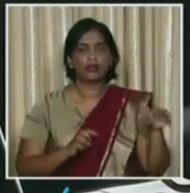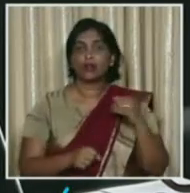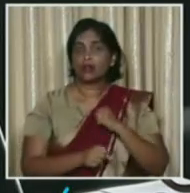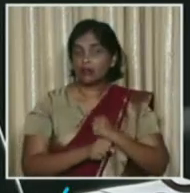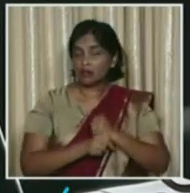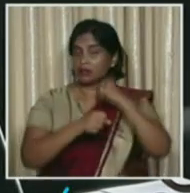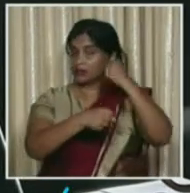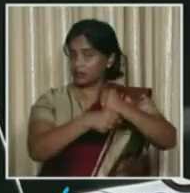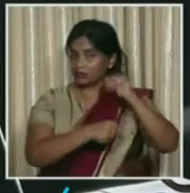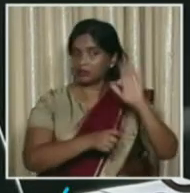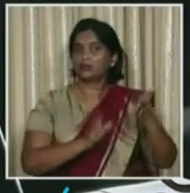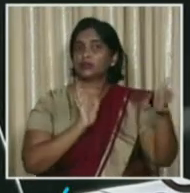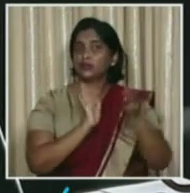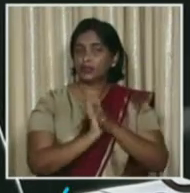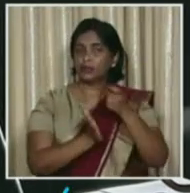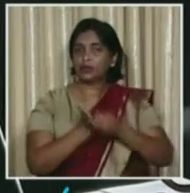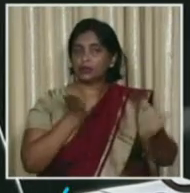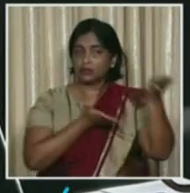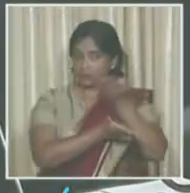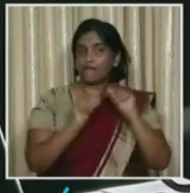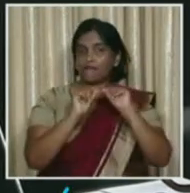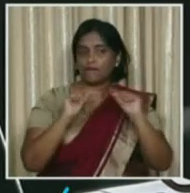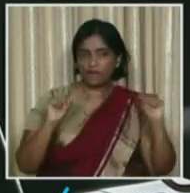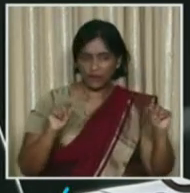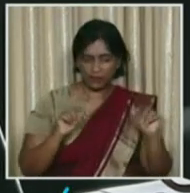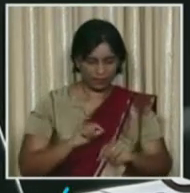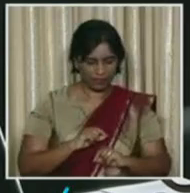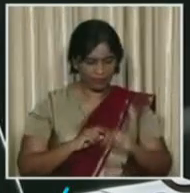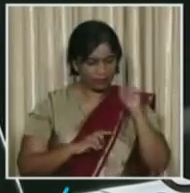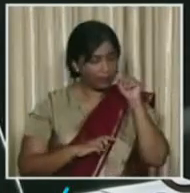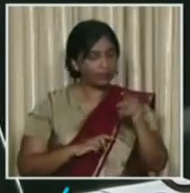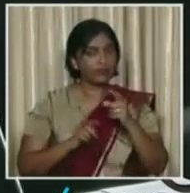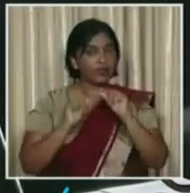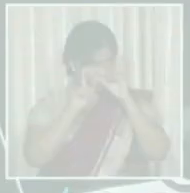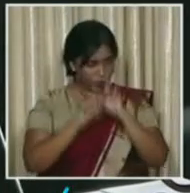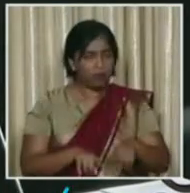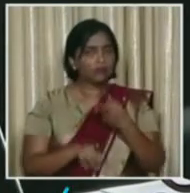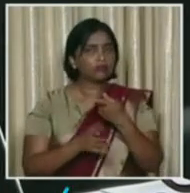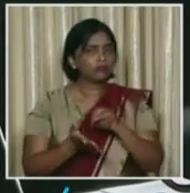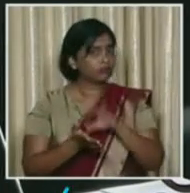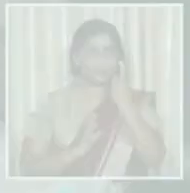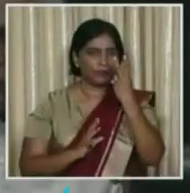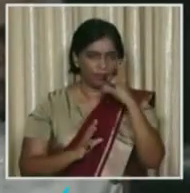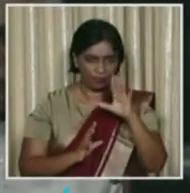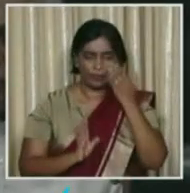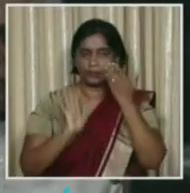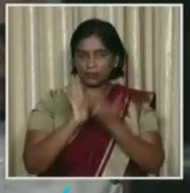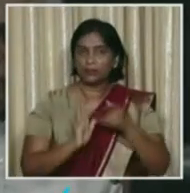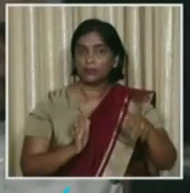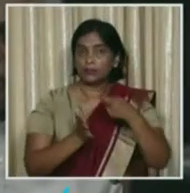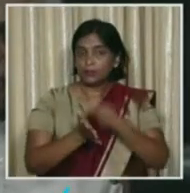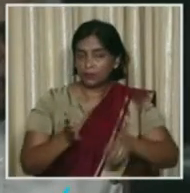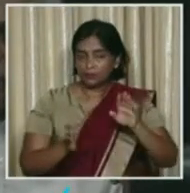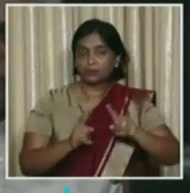රාජ්‍යයන් අතර ඇති කරගන්නා ගිවිසුම් පිළිබඳව වගන්තිය. ඉතින් එම වගන්තිය යටතේද මේක අපි ඉදිරිපත් කරන්නේ. මේ ගිවිසුම